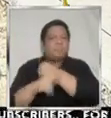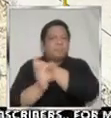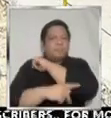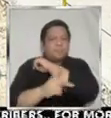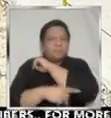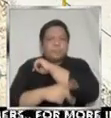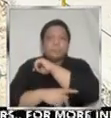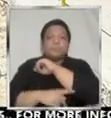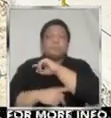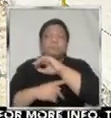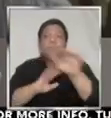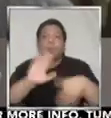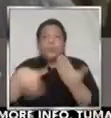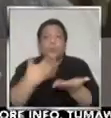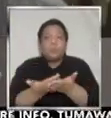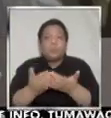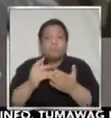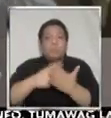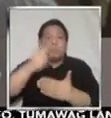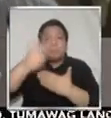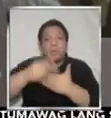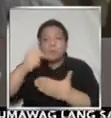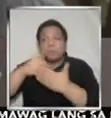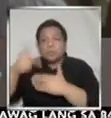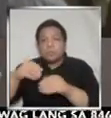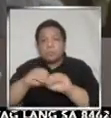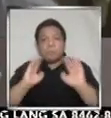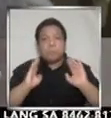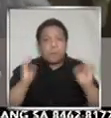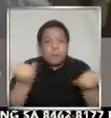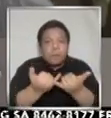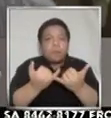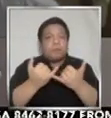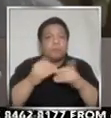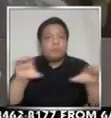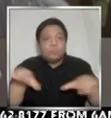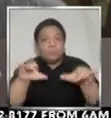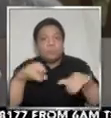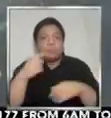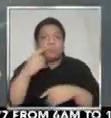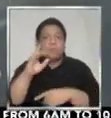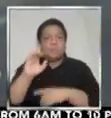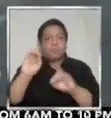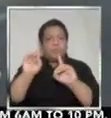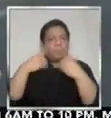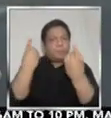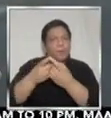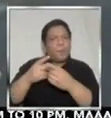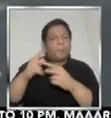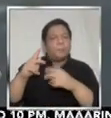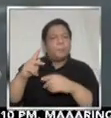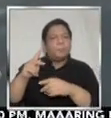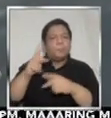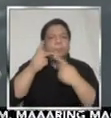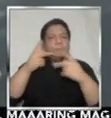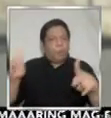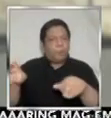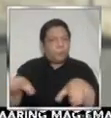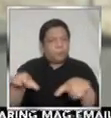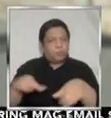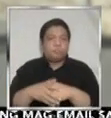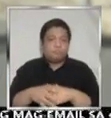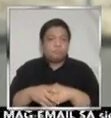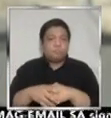So all those projects in the barangays undertaken by the Department of Public Works. Magbibigay din daw ang Dole